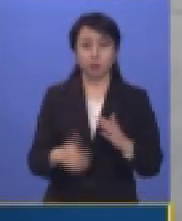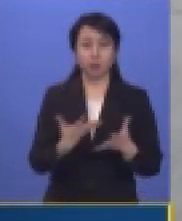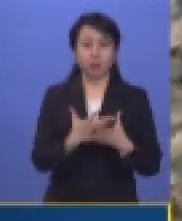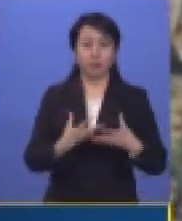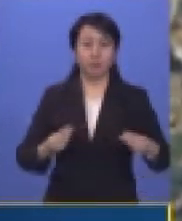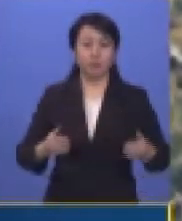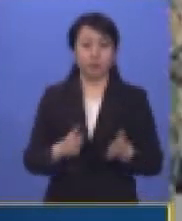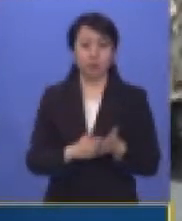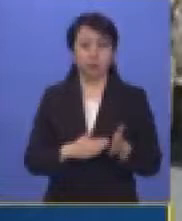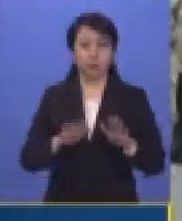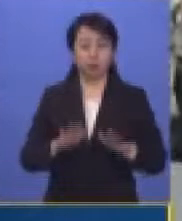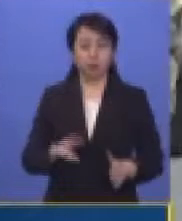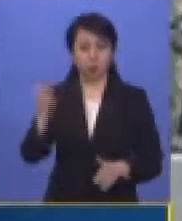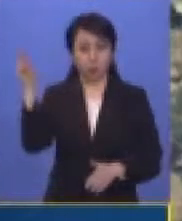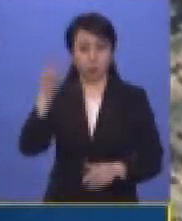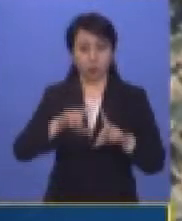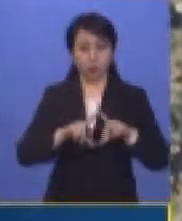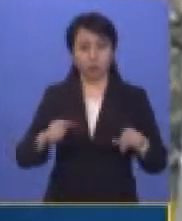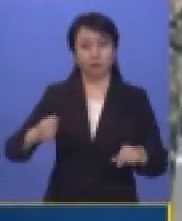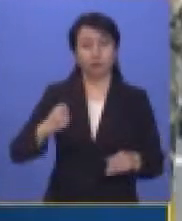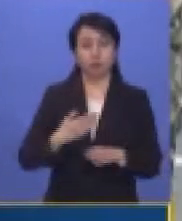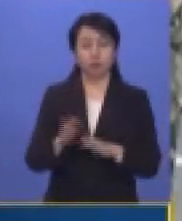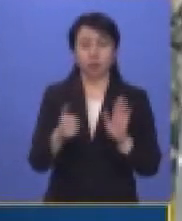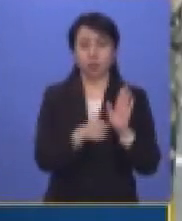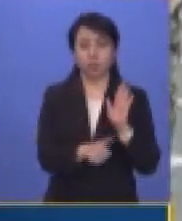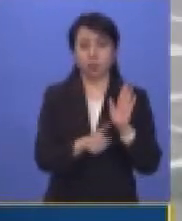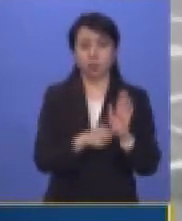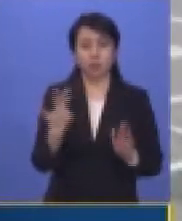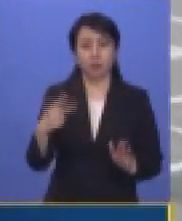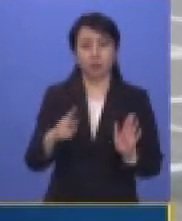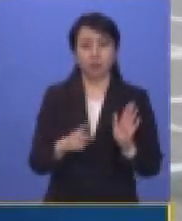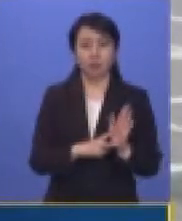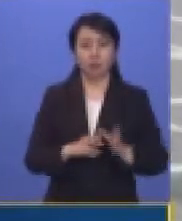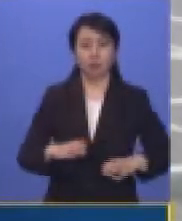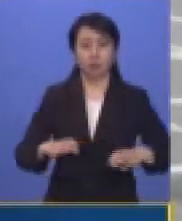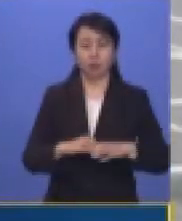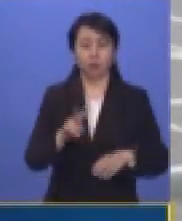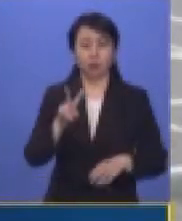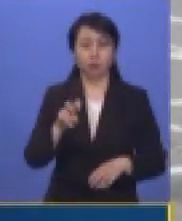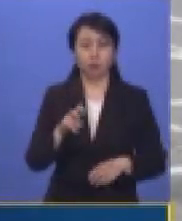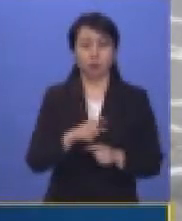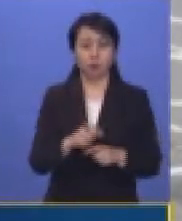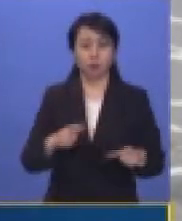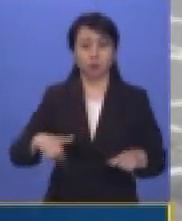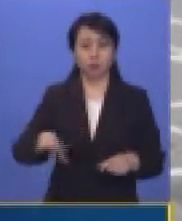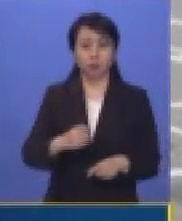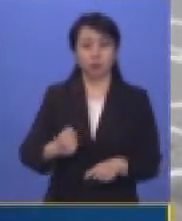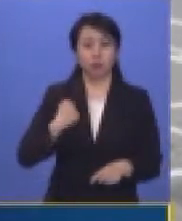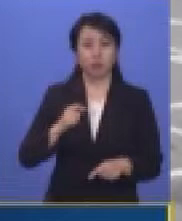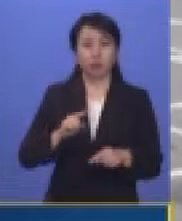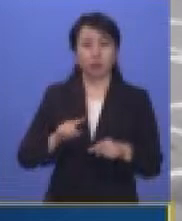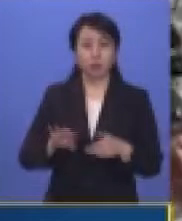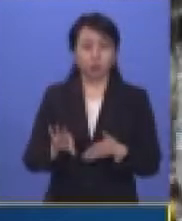весенний призыв. На плацу учебного пункта воинской части 66-37 собрались около 200 человек. Все они